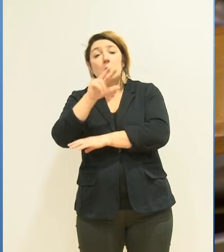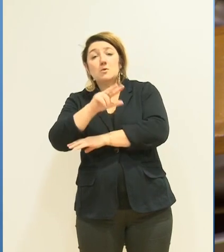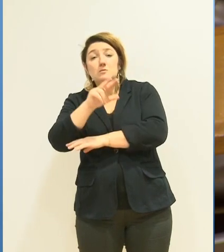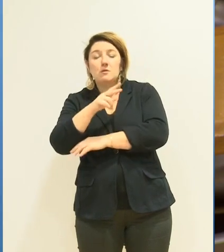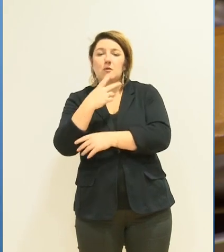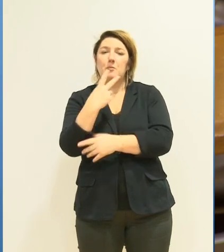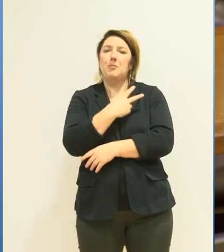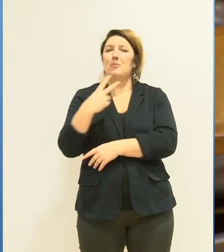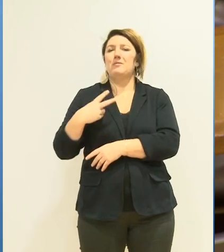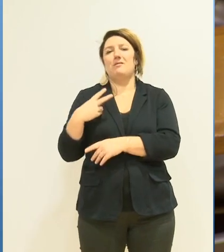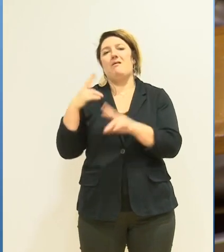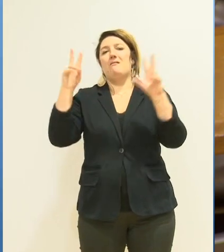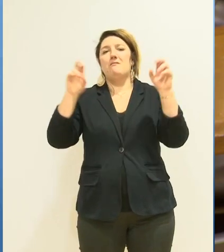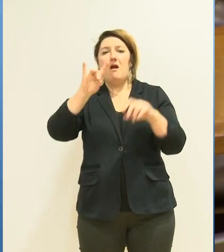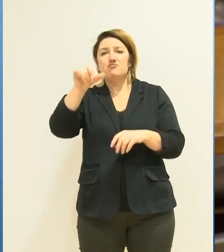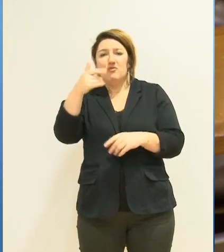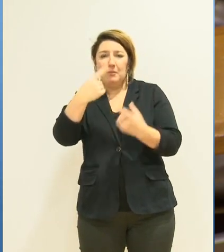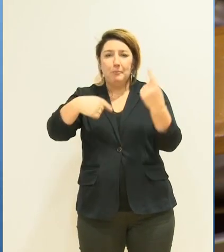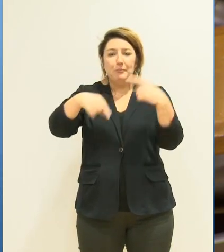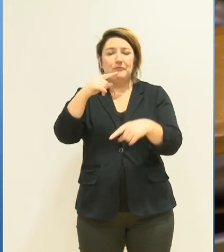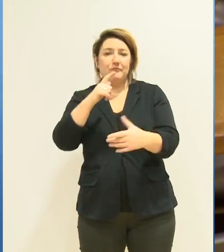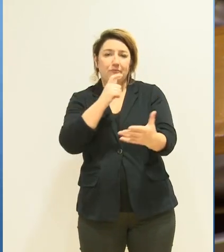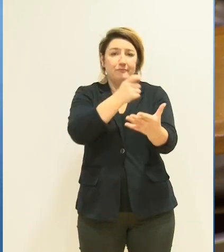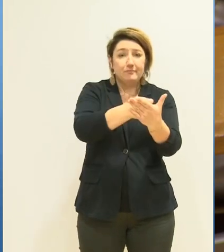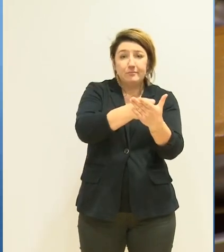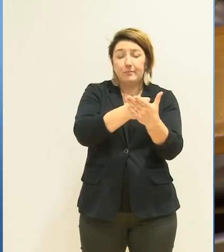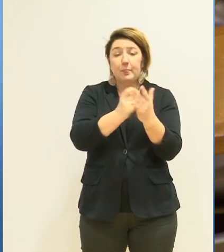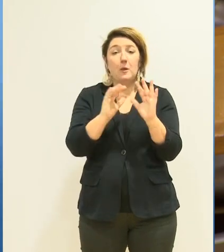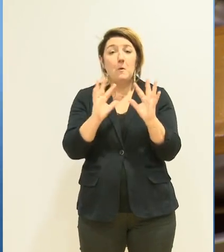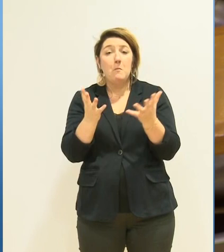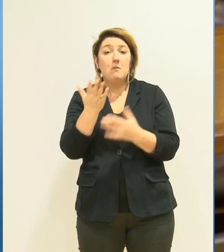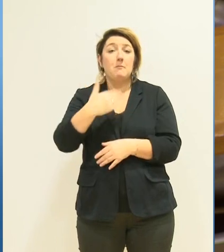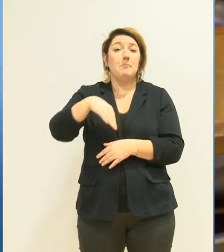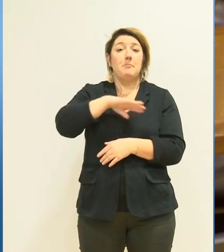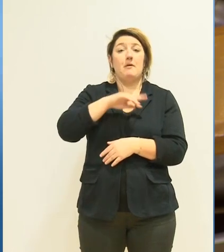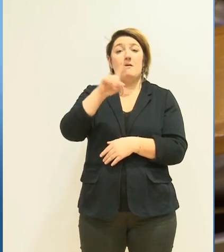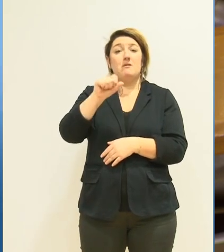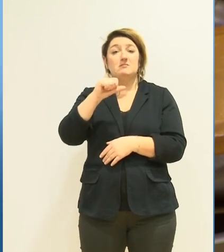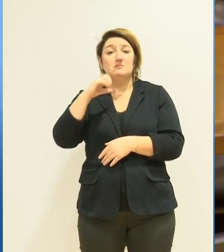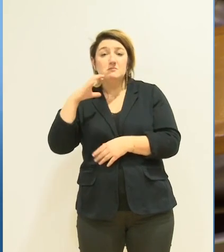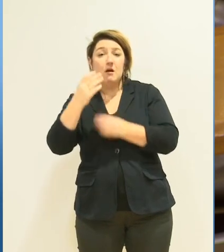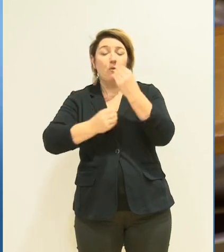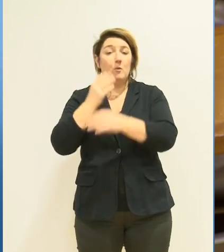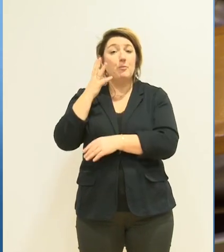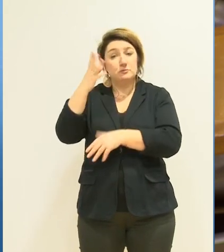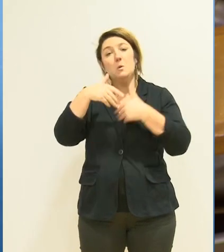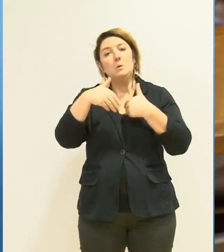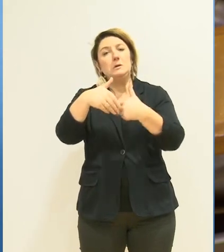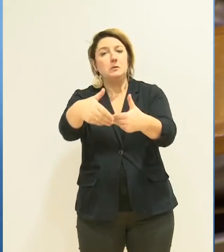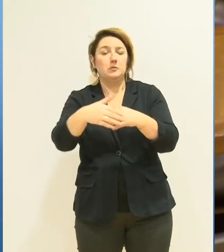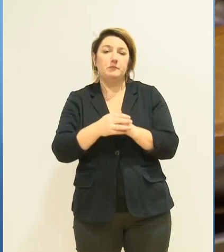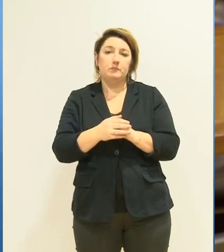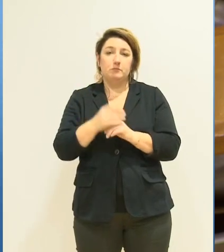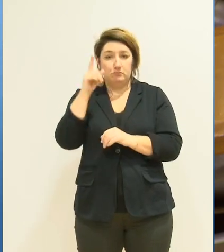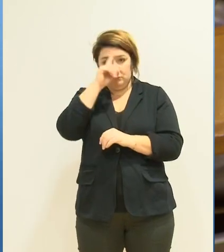accession sociale notamment au travers des actes au travers de projets et par la future création de l'office